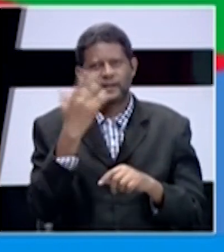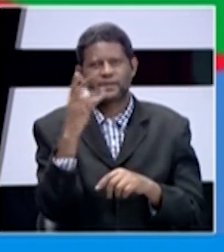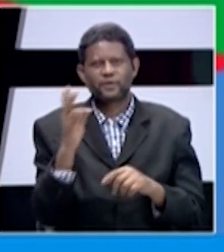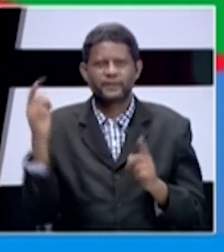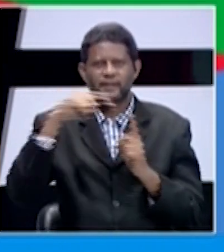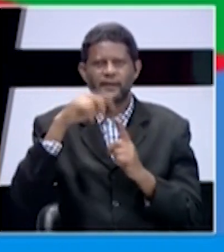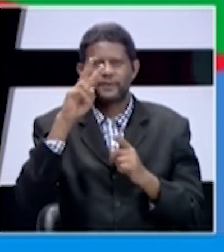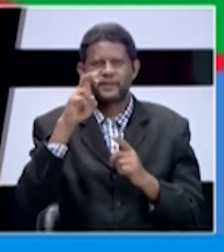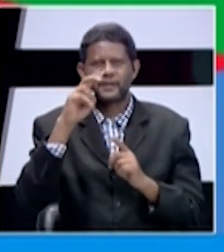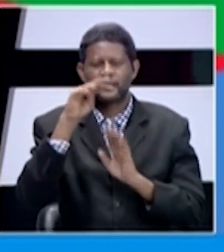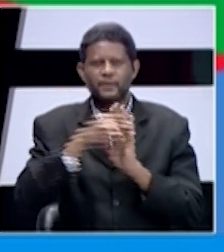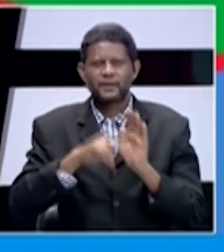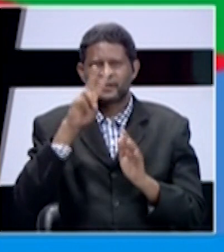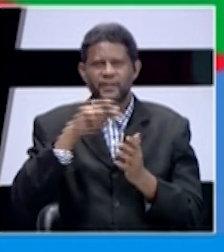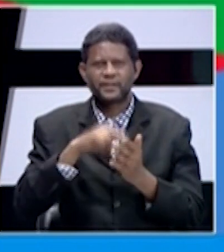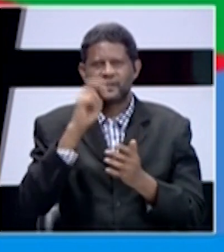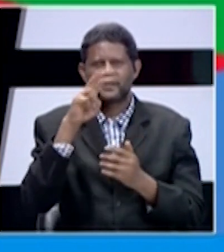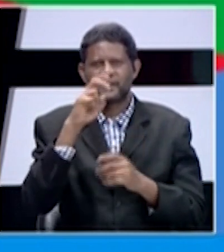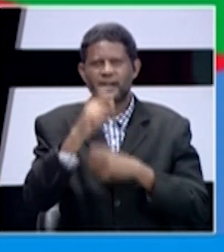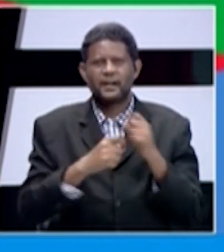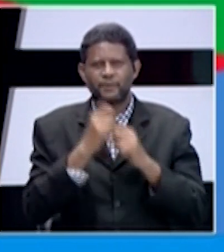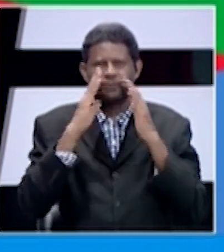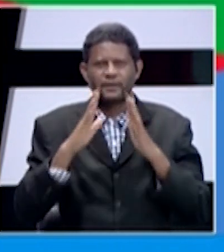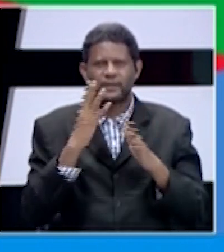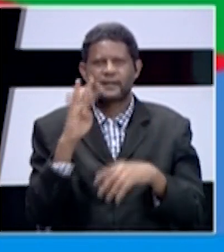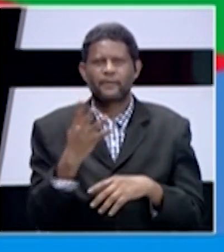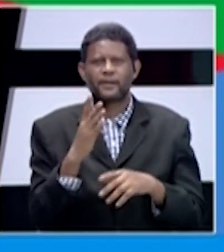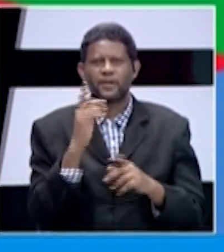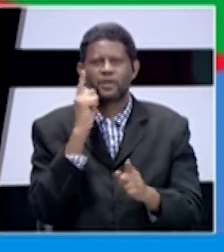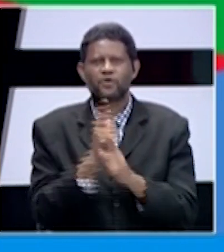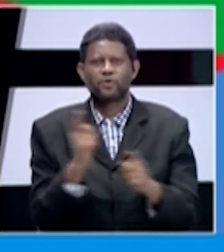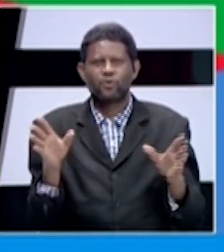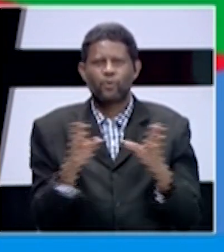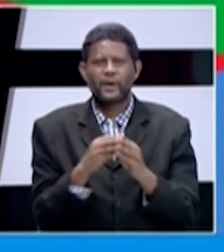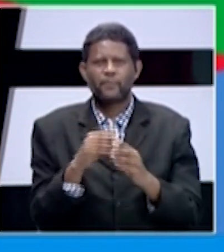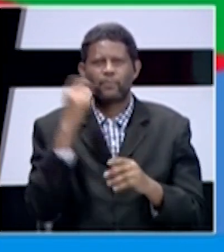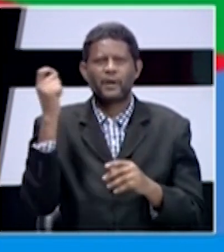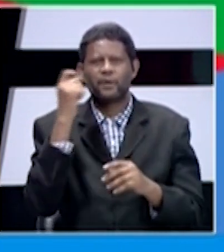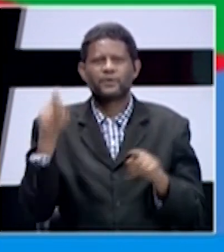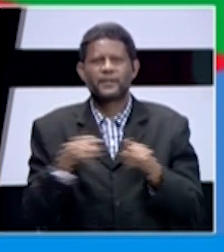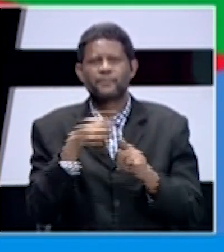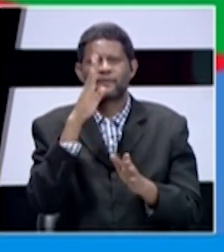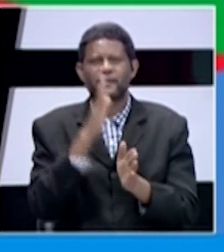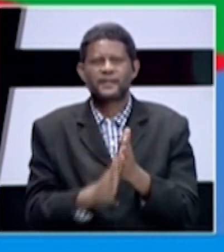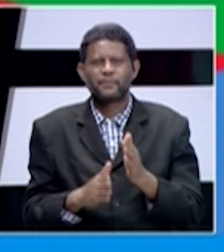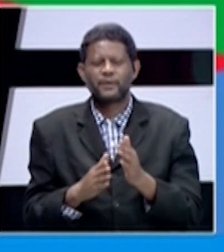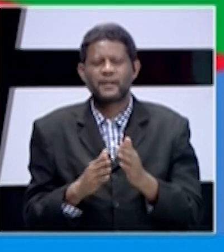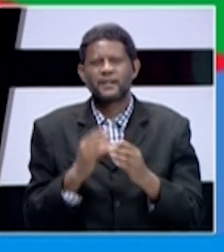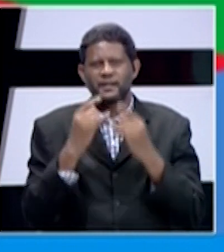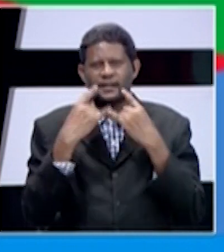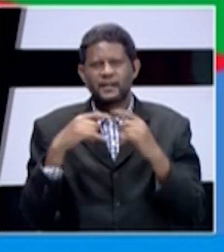اسرا مسكرم كل تشحن اسانا متمرت رابع سرع غباي بعوت كم ز 30 دما حبز الاخرنا زين